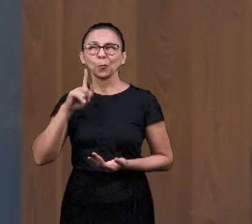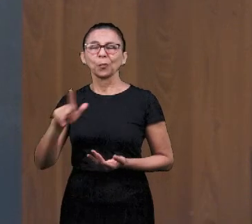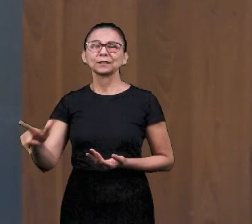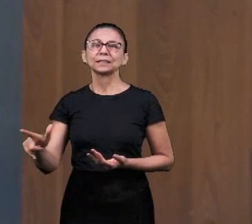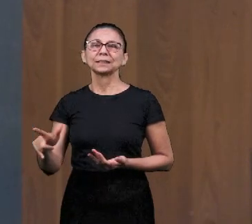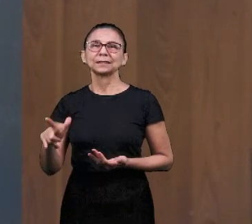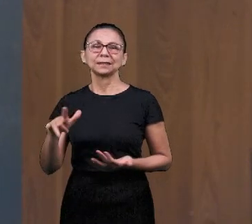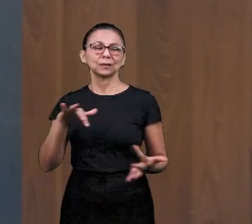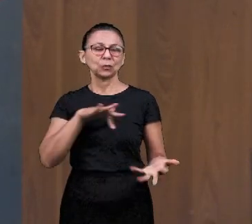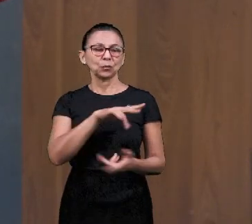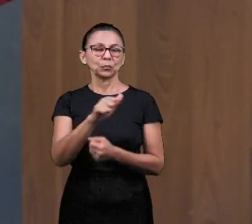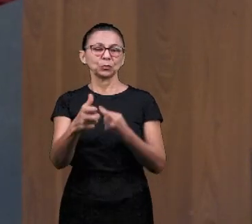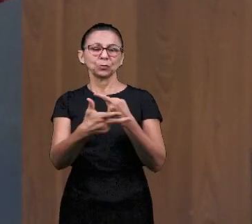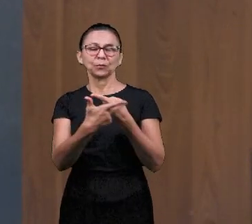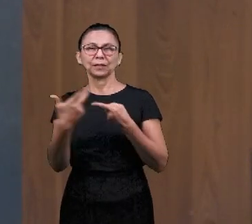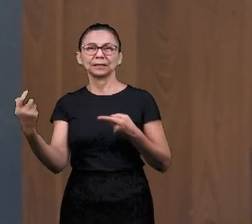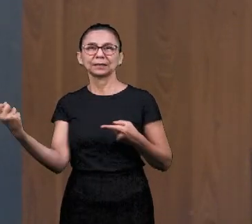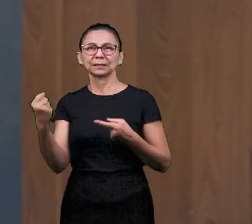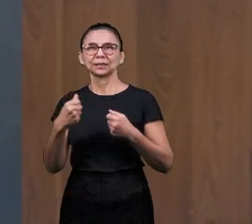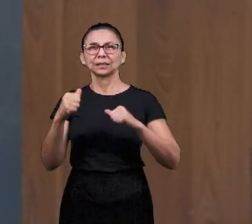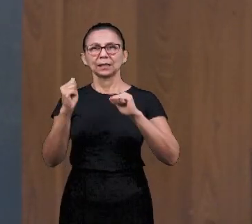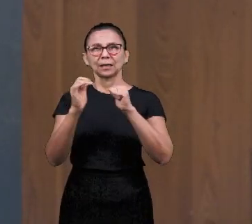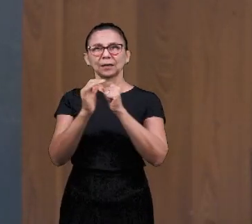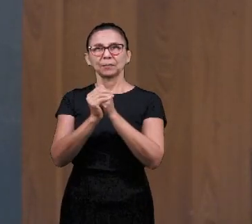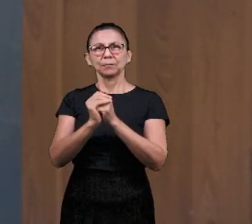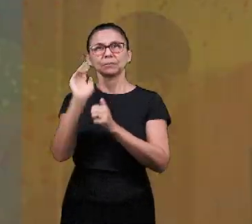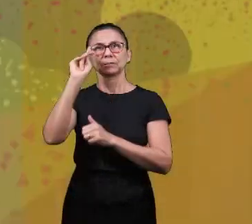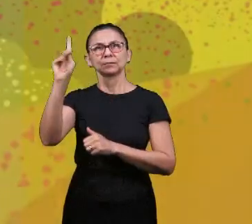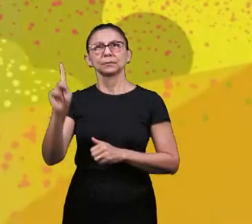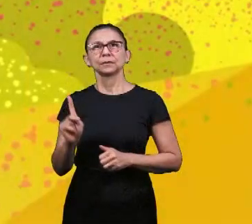monde. Amen. La paix du Seigneur.